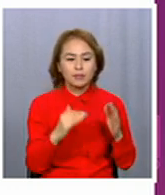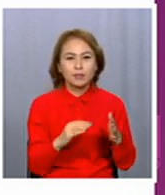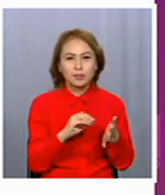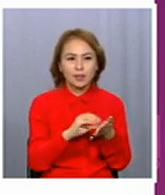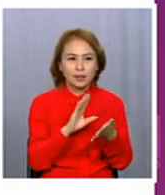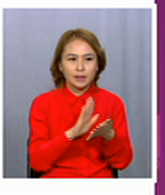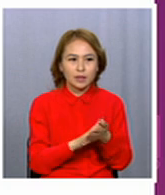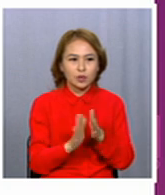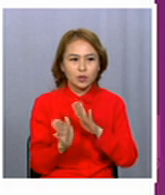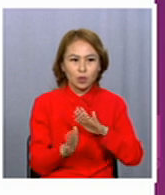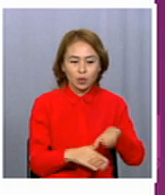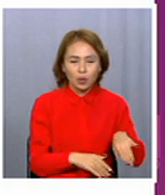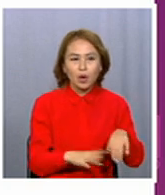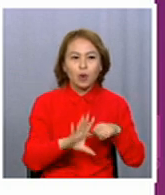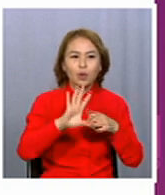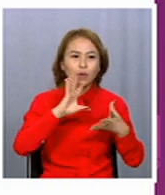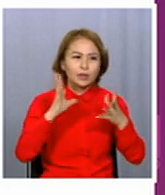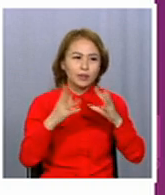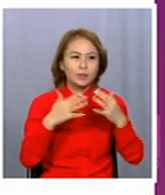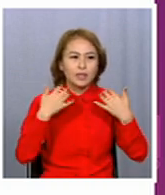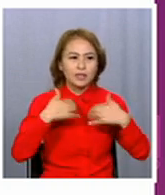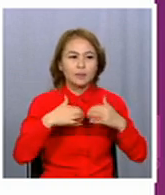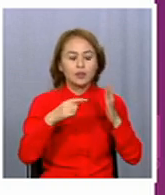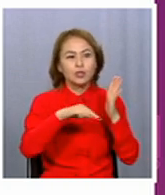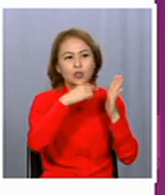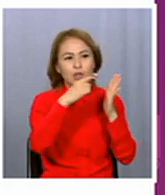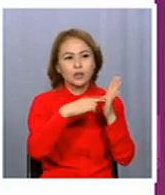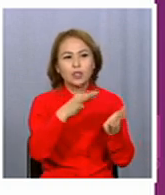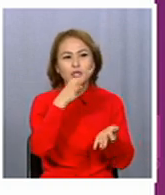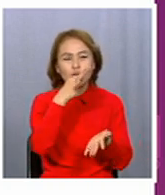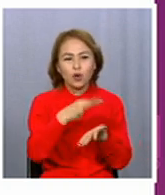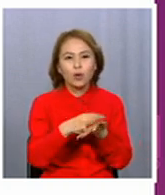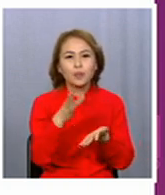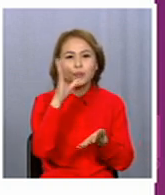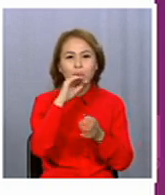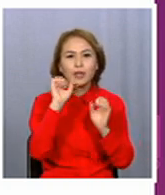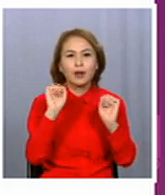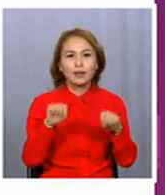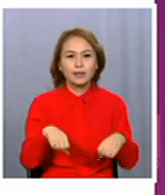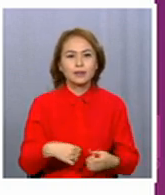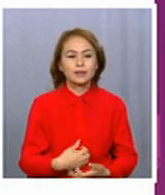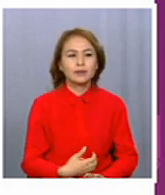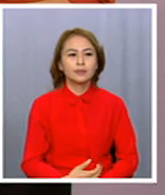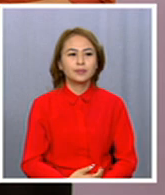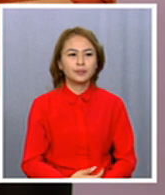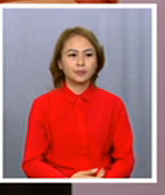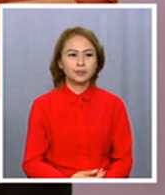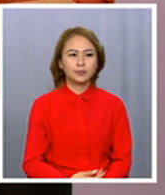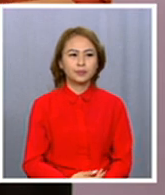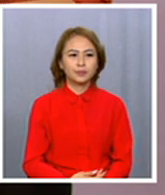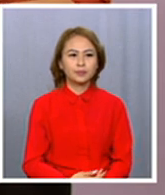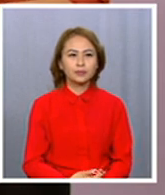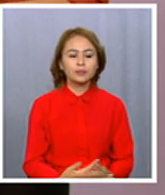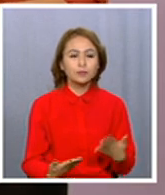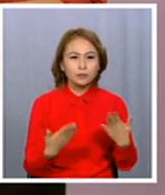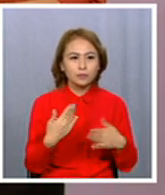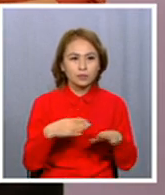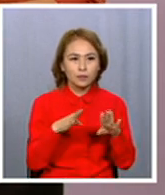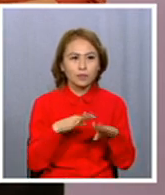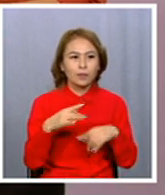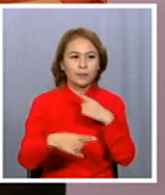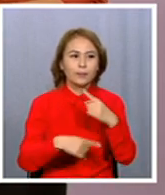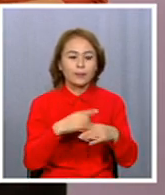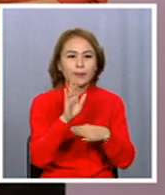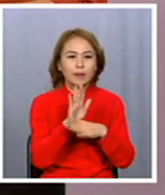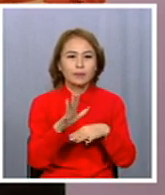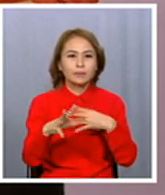кестеде белгілеген соң қорытындылап есептің сұрағына жауап бере аласың. Олай болса, келесі тапсырманы